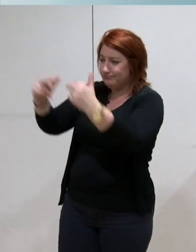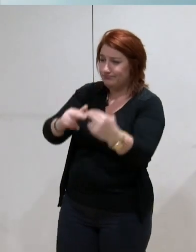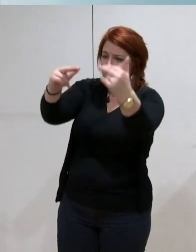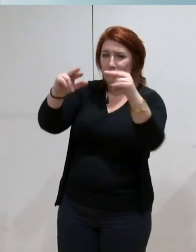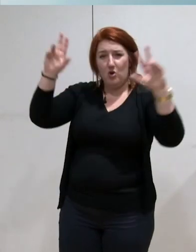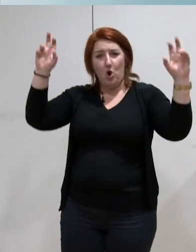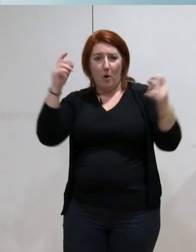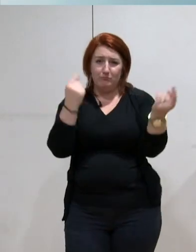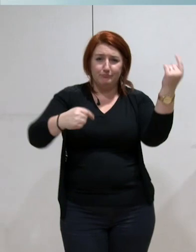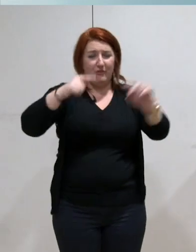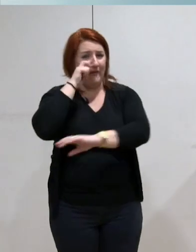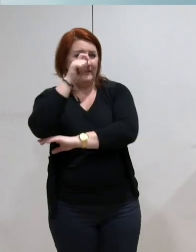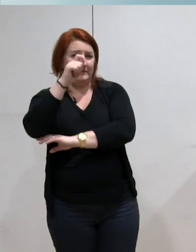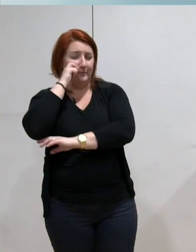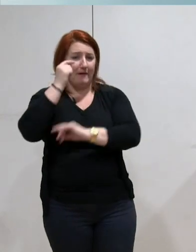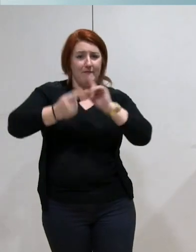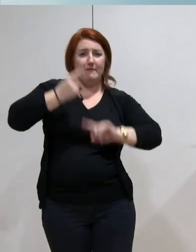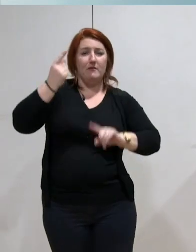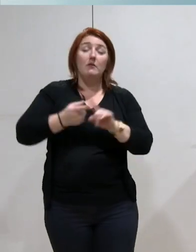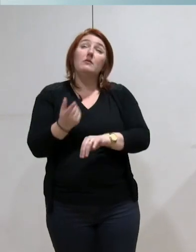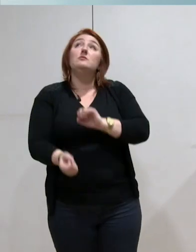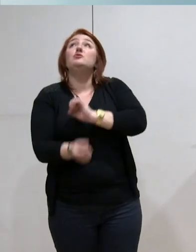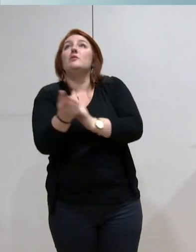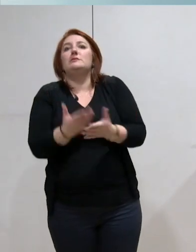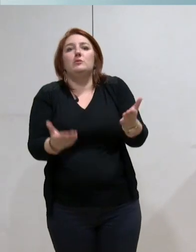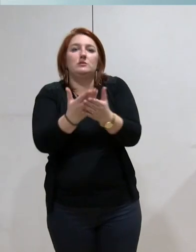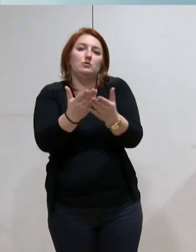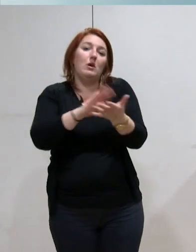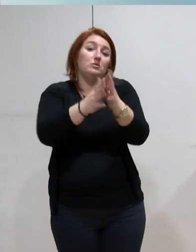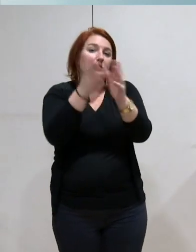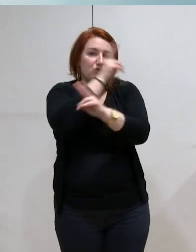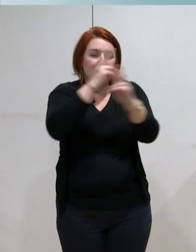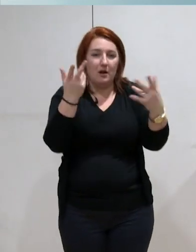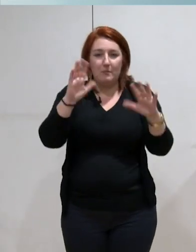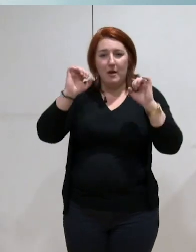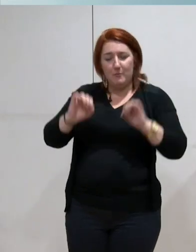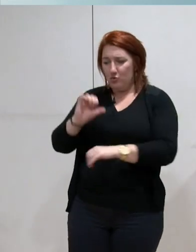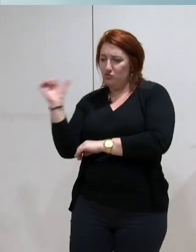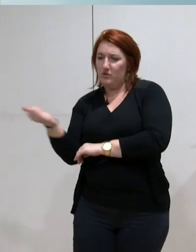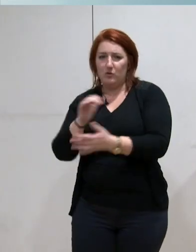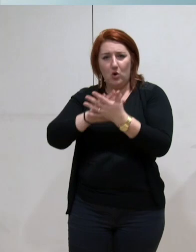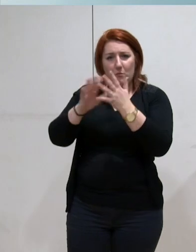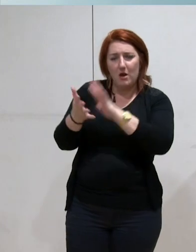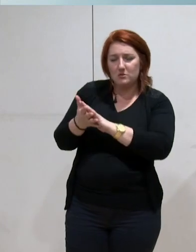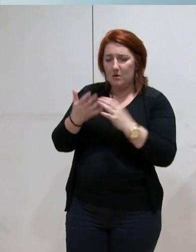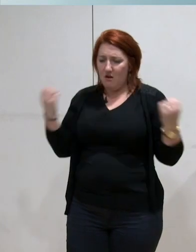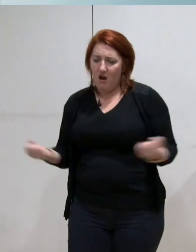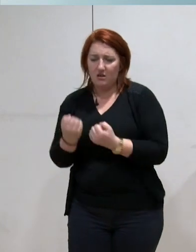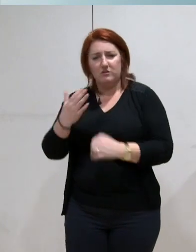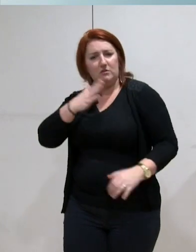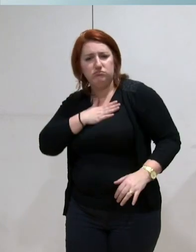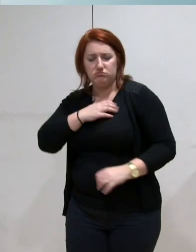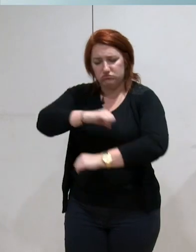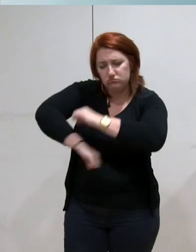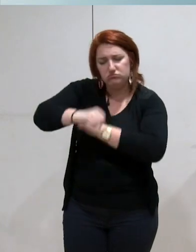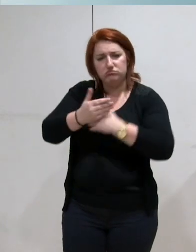spécialisation en dehors de du cas généraliste quoi de d'une forme de spécialisation d'activité et ça aurait peut-être apporté